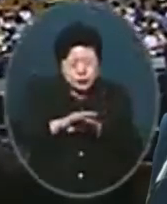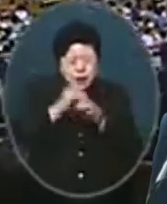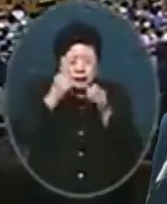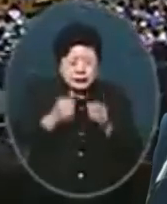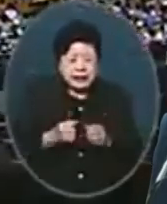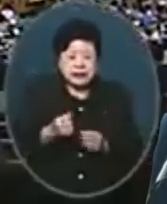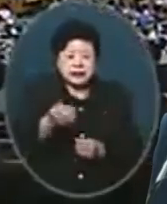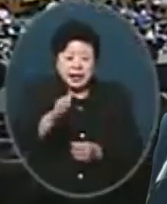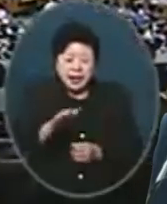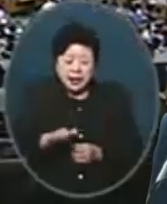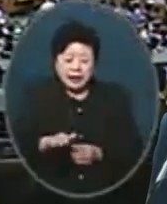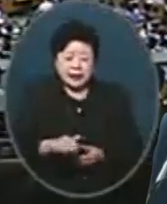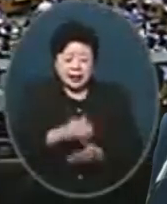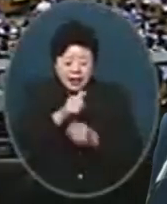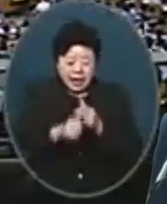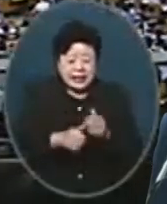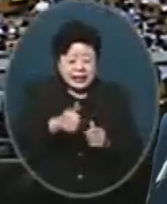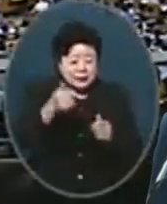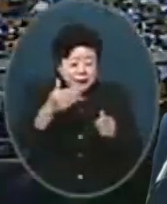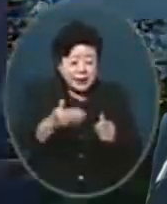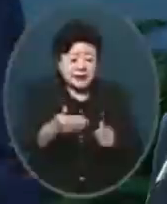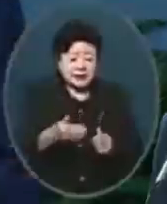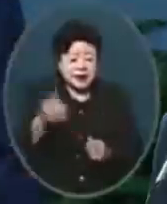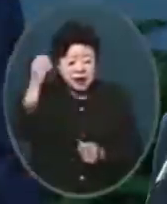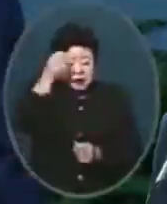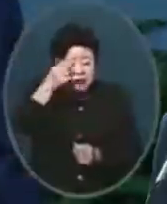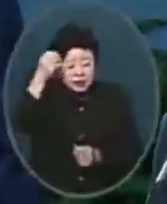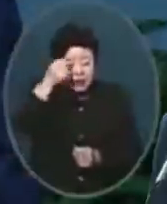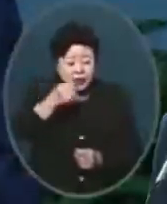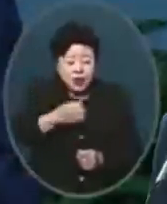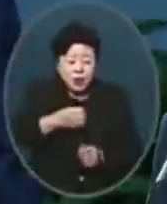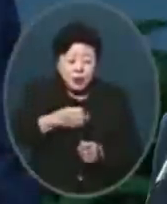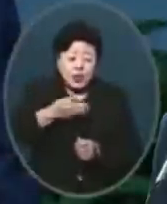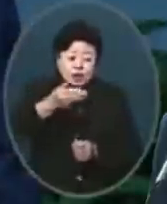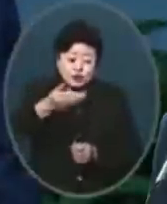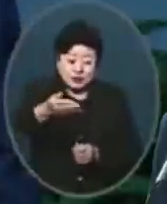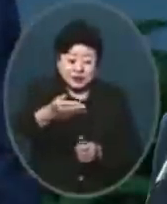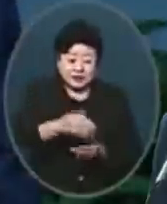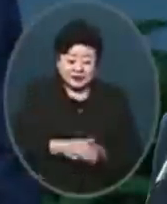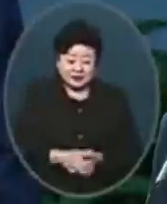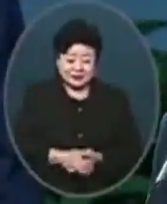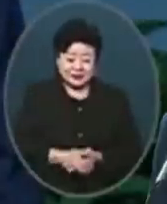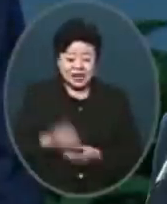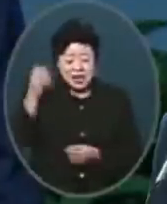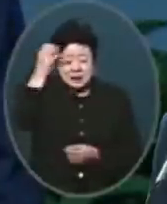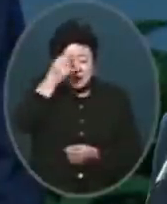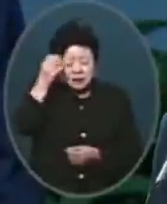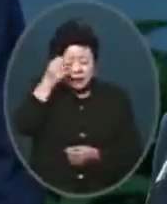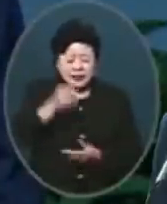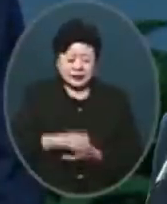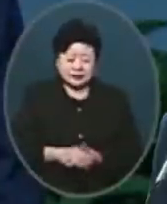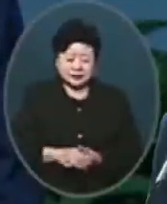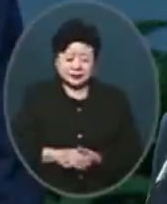살았는데 하나님께서 성령을 보내주셔서 성령이